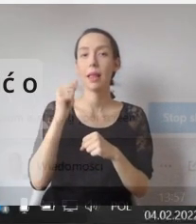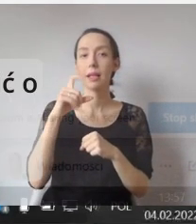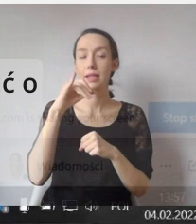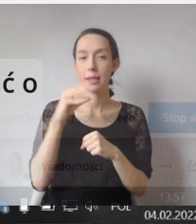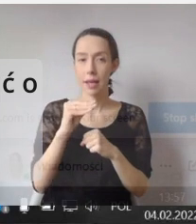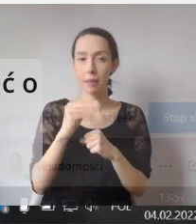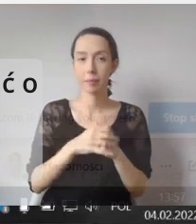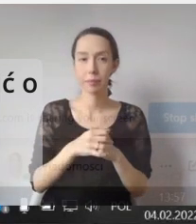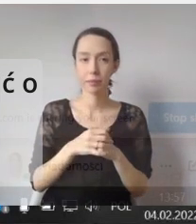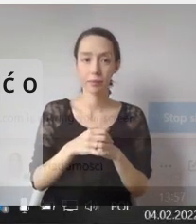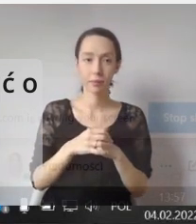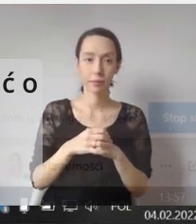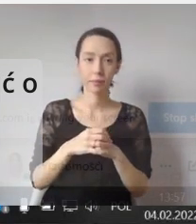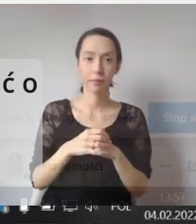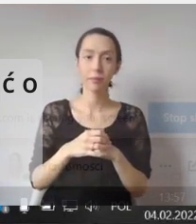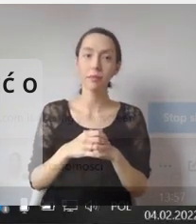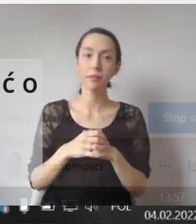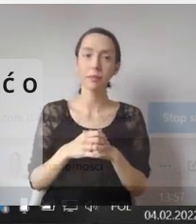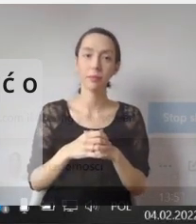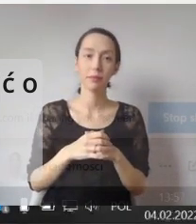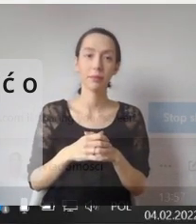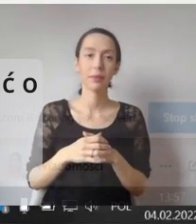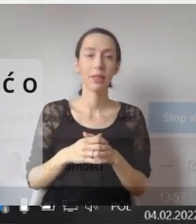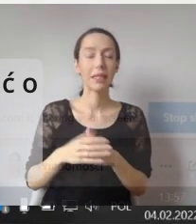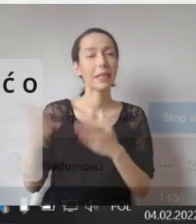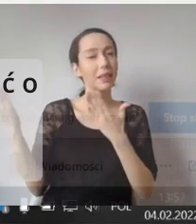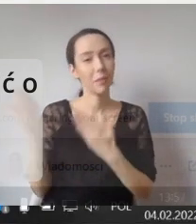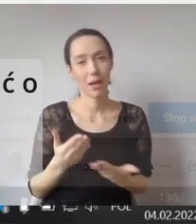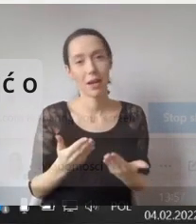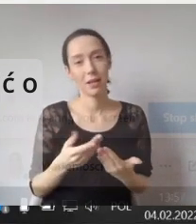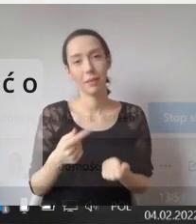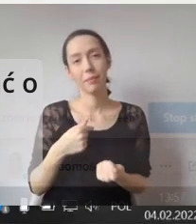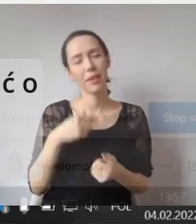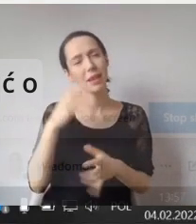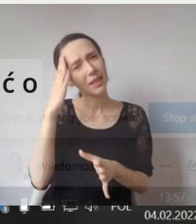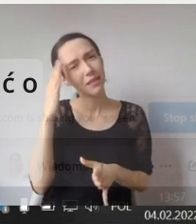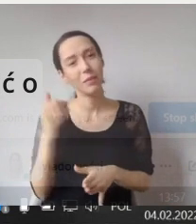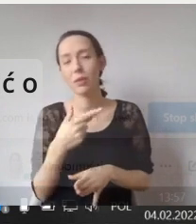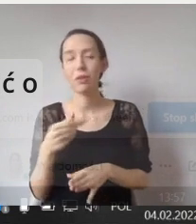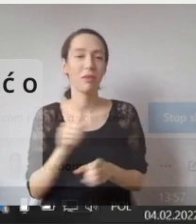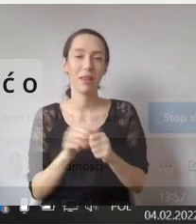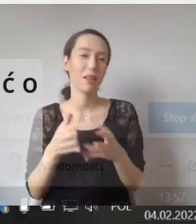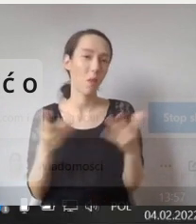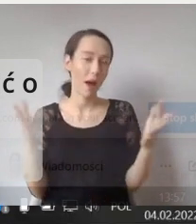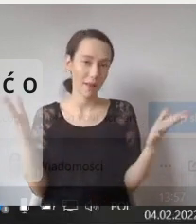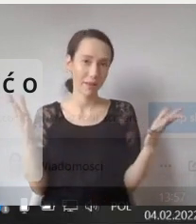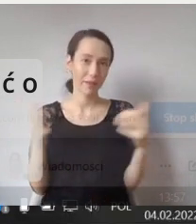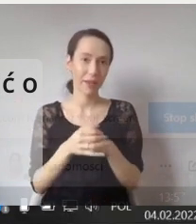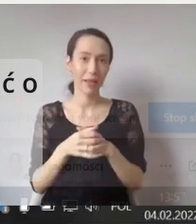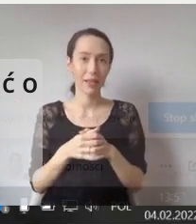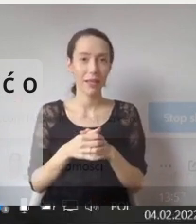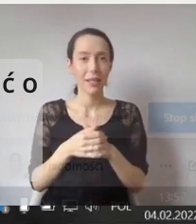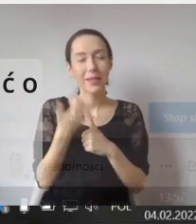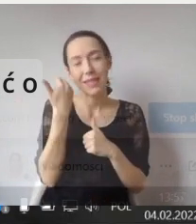I naprawdę zachęcam Was, ja wiem, że to nie jest łatwe prosić kogoś o rekomendacje, bo po prostu się tego